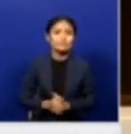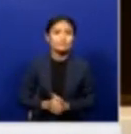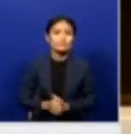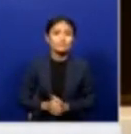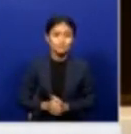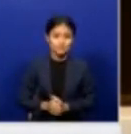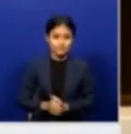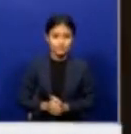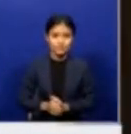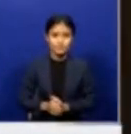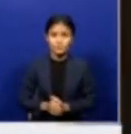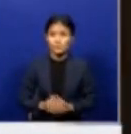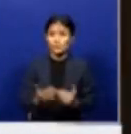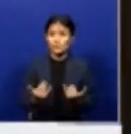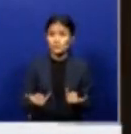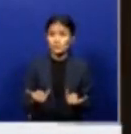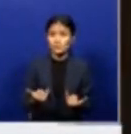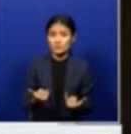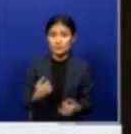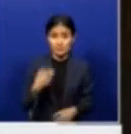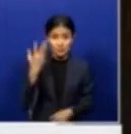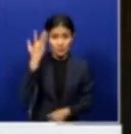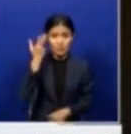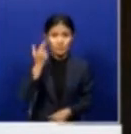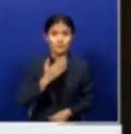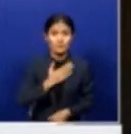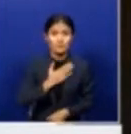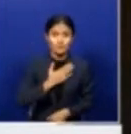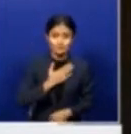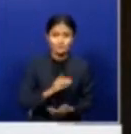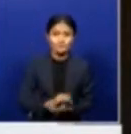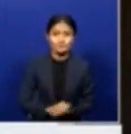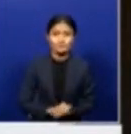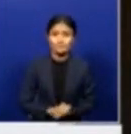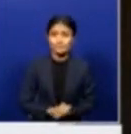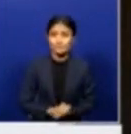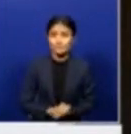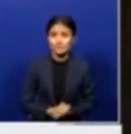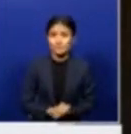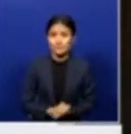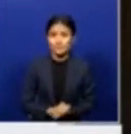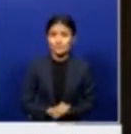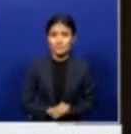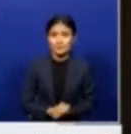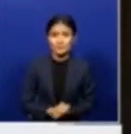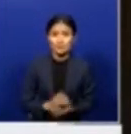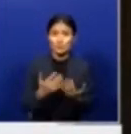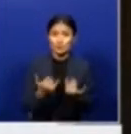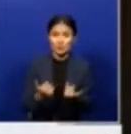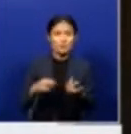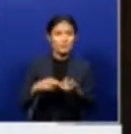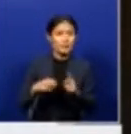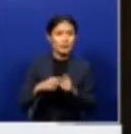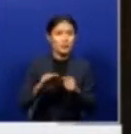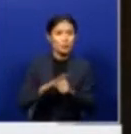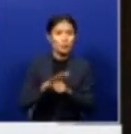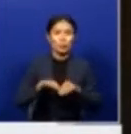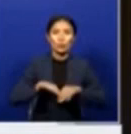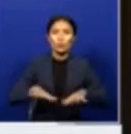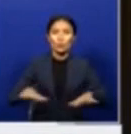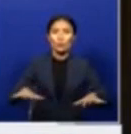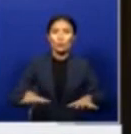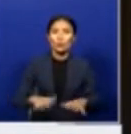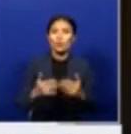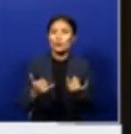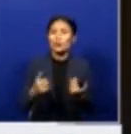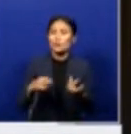ะครับผมเองก็มีความเห็นว่าสถานการณ์ของโลกในเรื่องโควิดเนี่ยร้ายแรงมากนะครับแล้ว